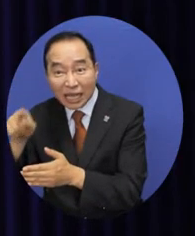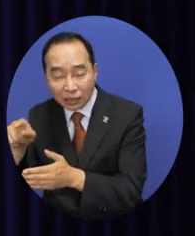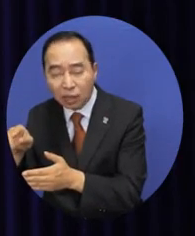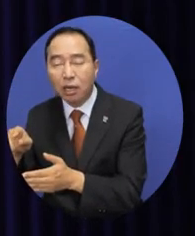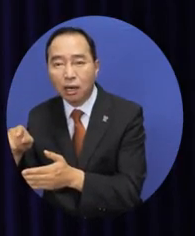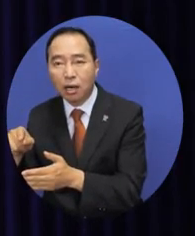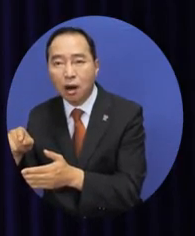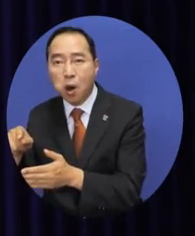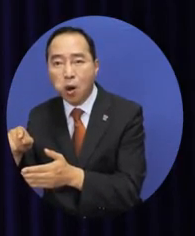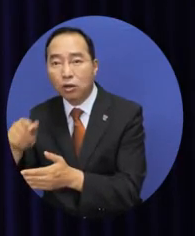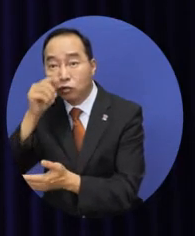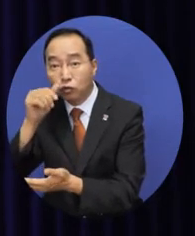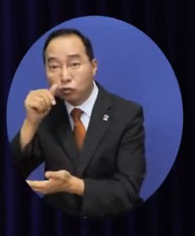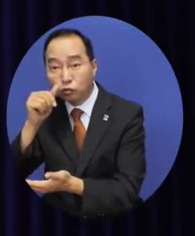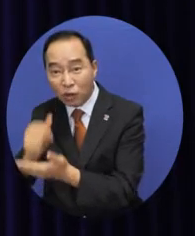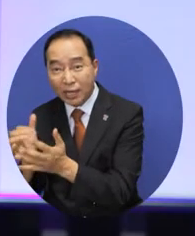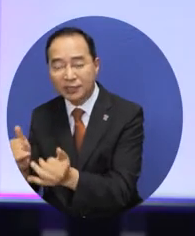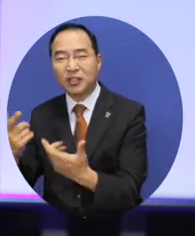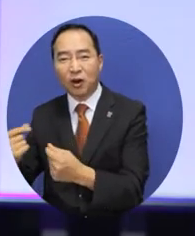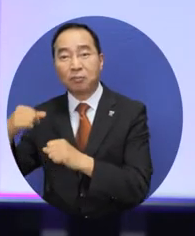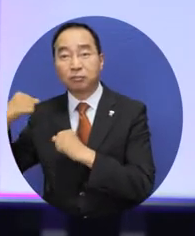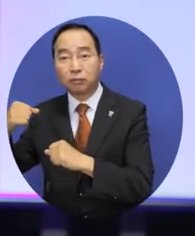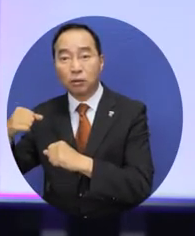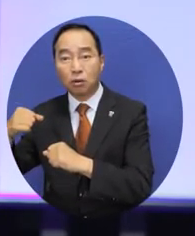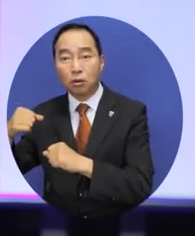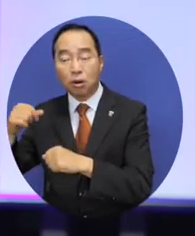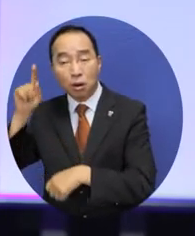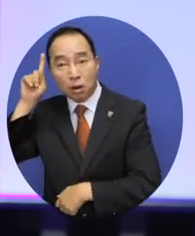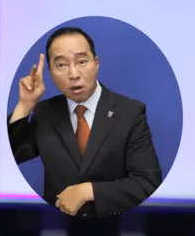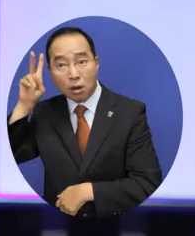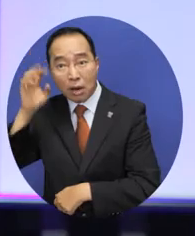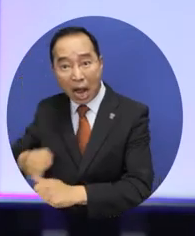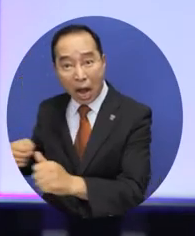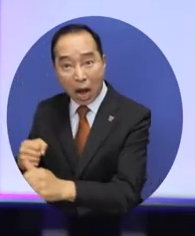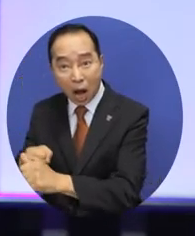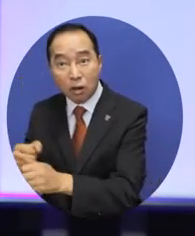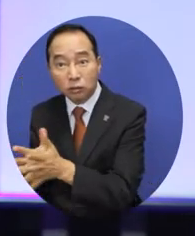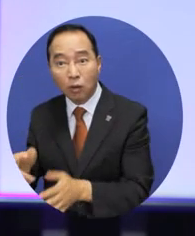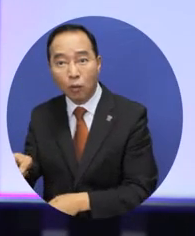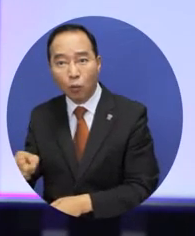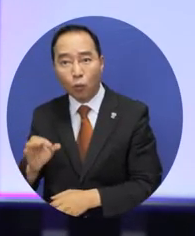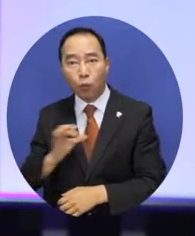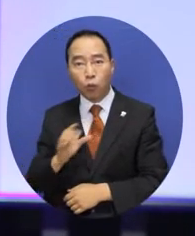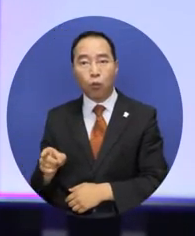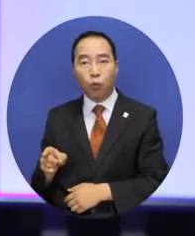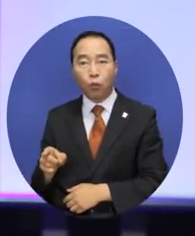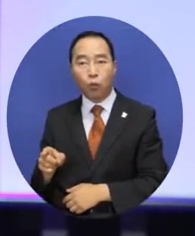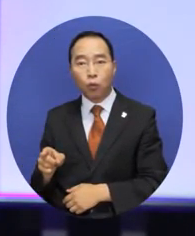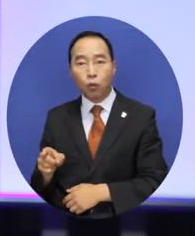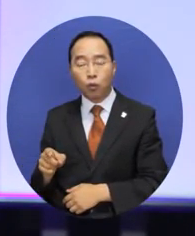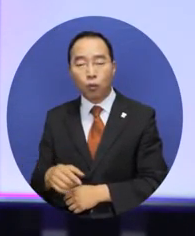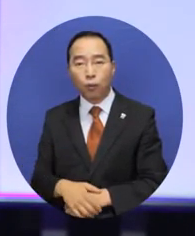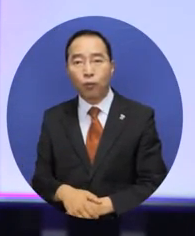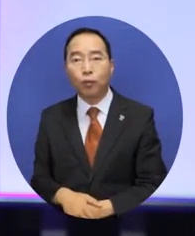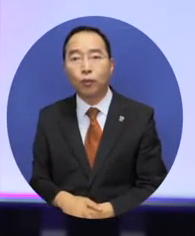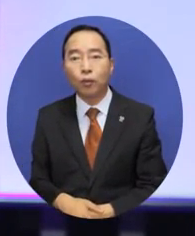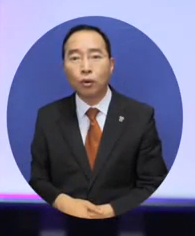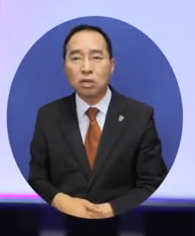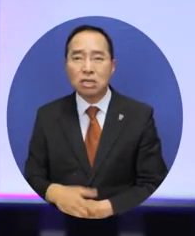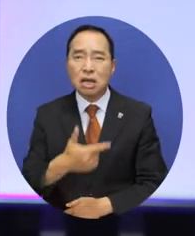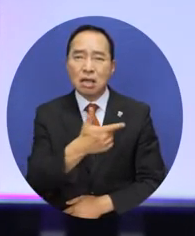뜻으로 활용이 됩니다. 저는 대량 학살의 원인이 한나 아렌트가 말한 대로